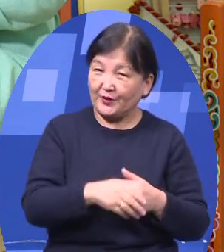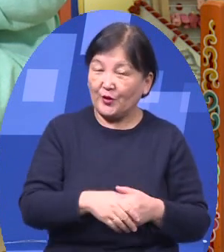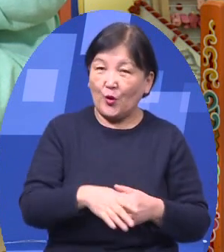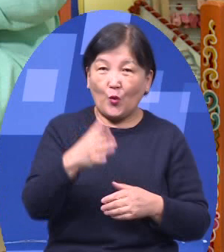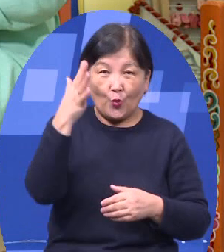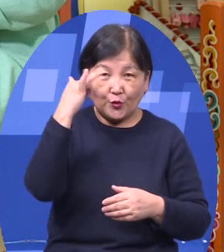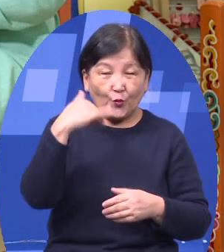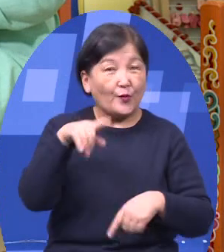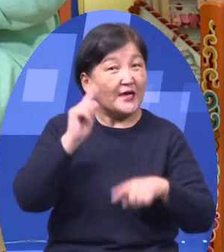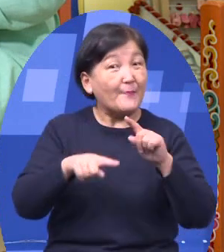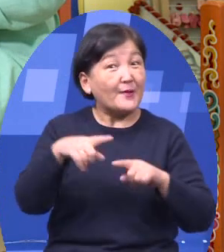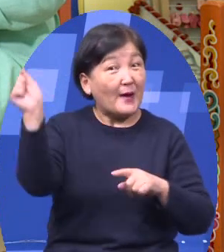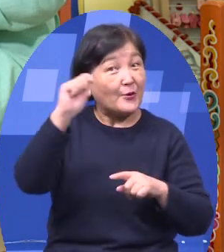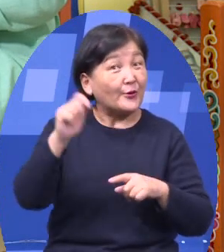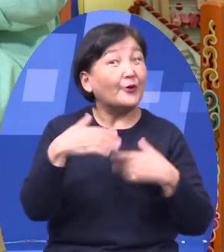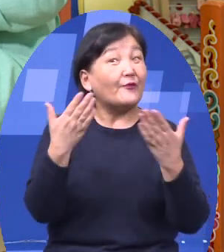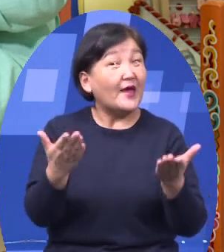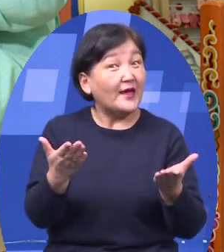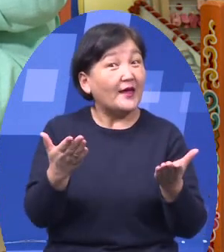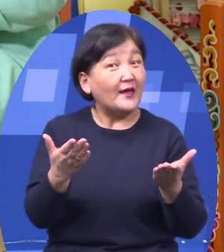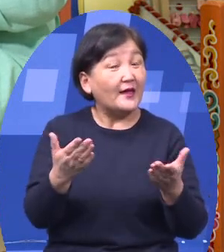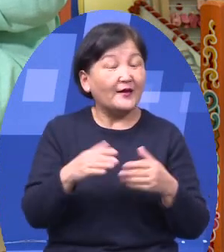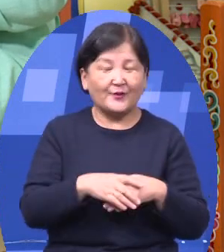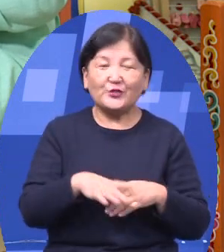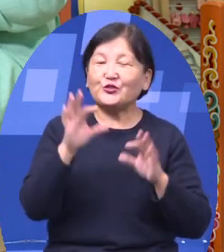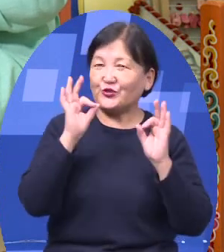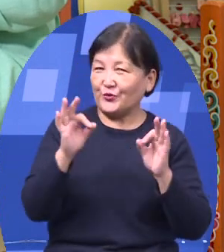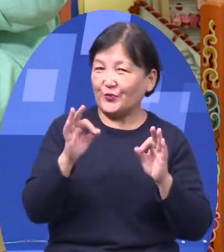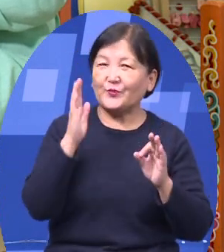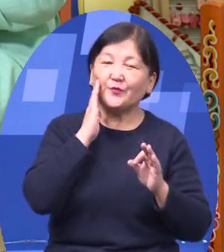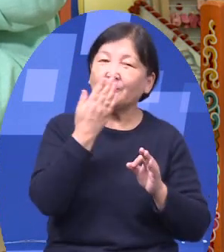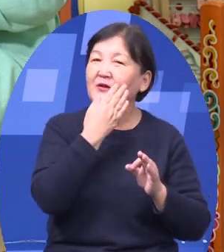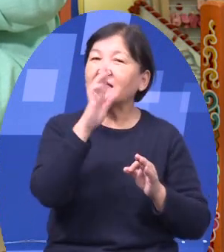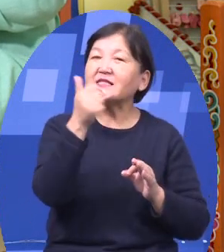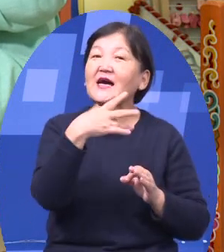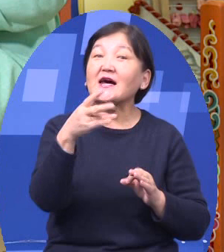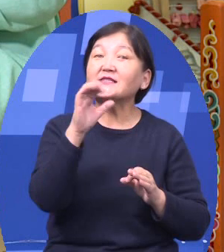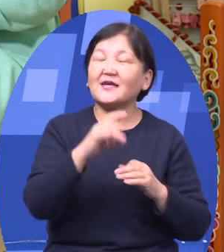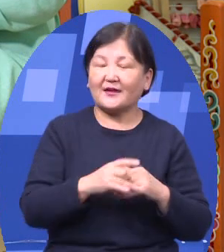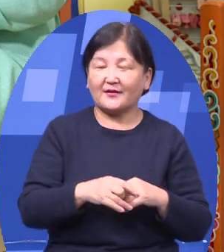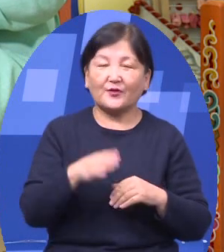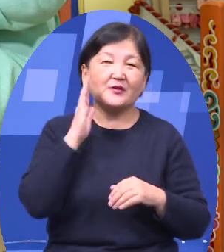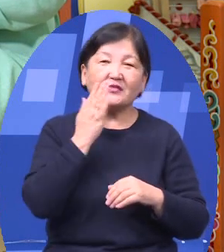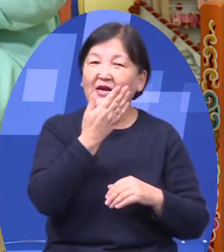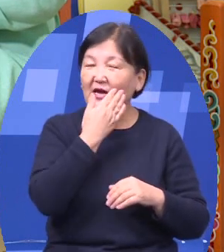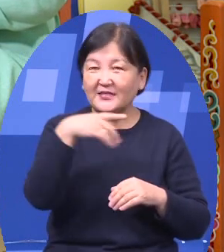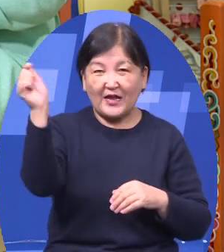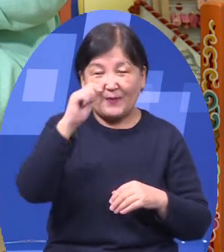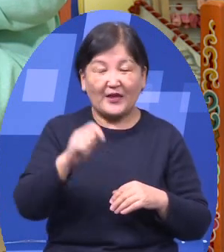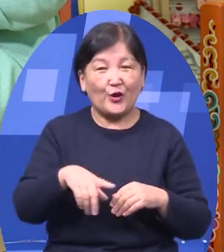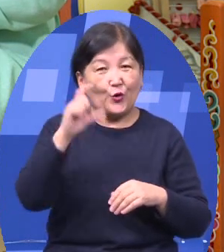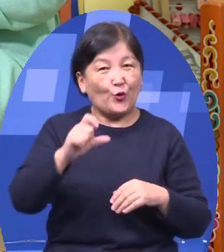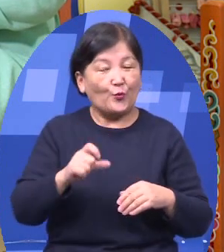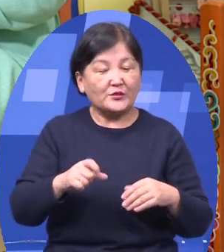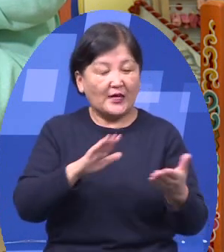Утахгүй ямар баяр болох гэж байгаа хүүхдүүд ээ? Зүйтэй. Цагаан сарын баяр. Цагаан сарын баяраар хүмүүс хоорондоо